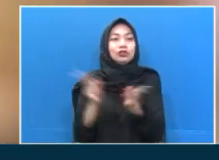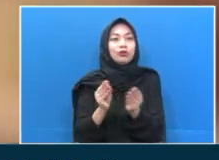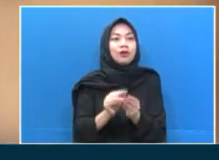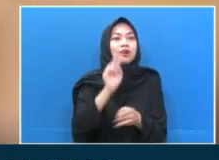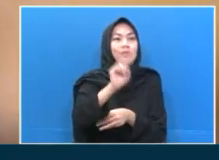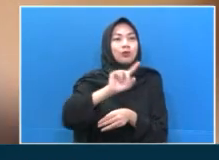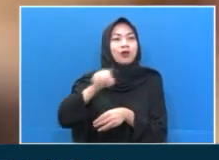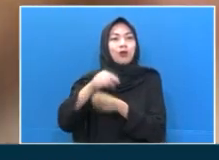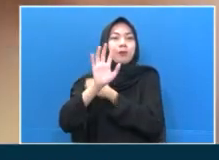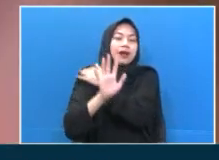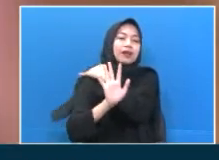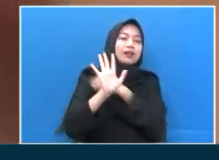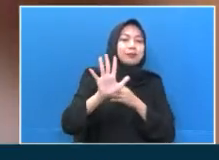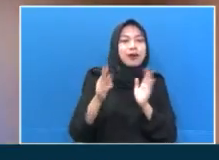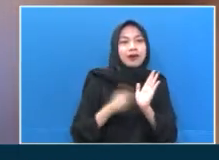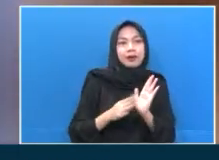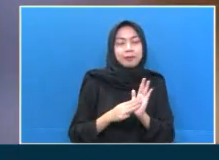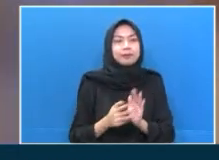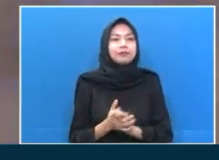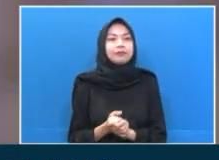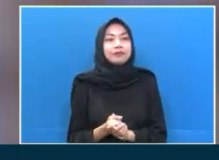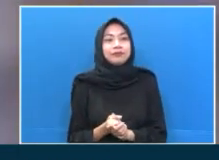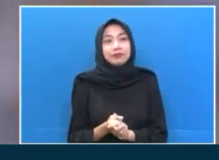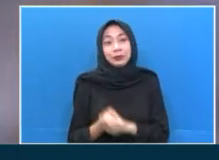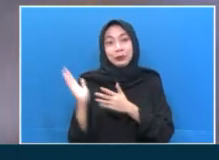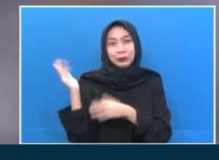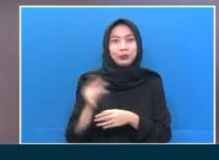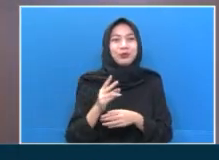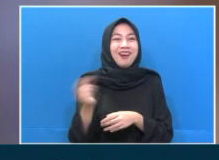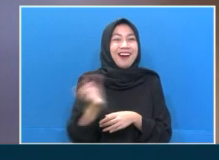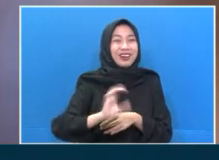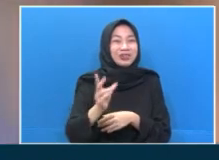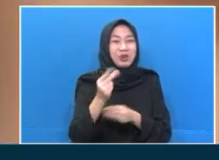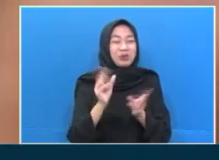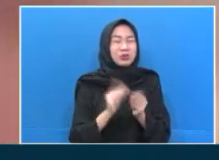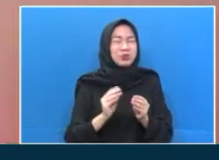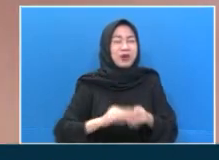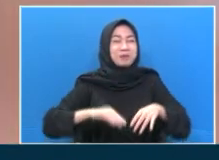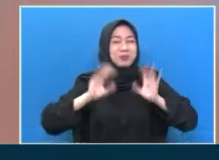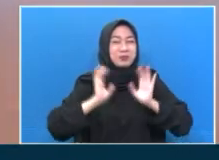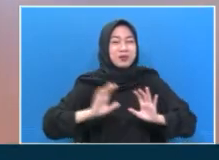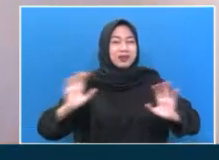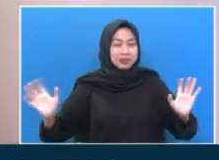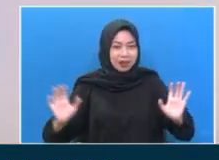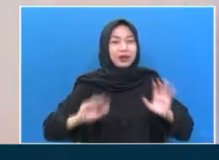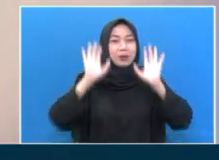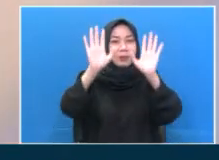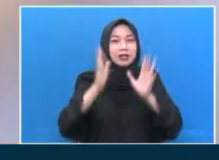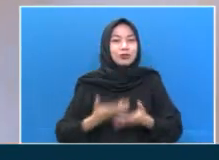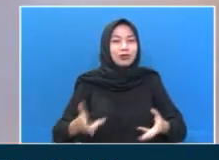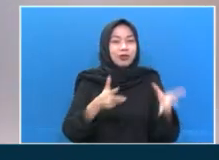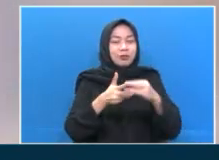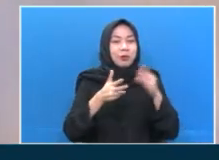2,5 miliar rupiah. Arisan berjumlah fantastis ini telah berulang kali dibagikan ke media